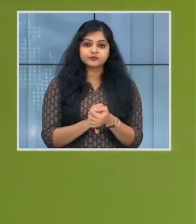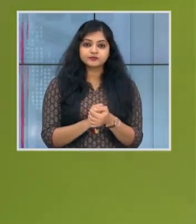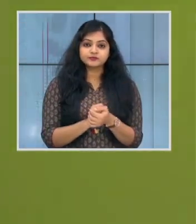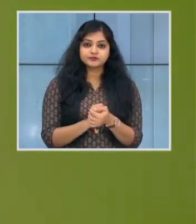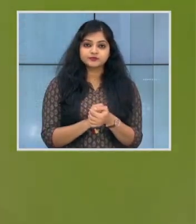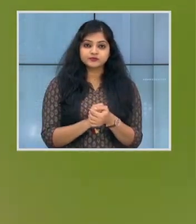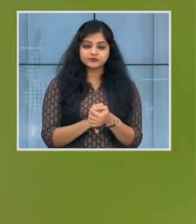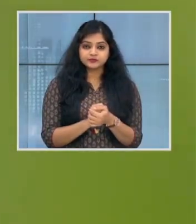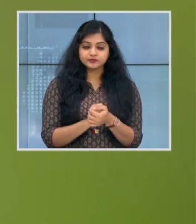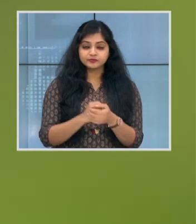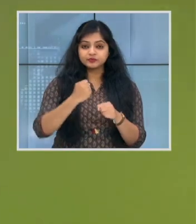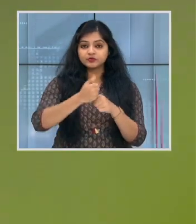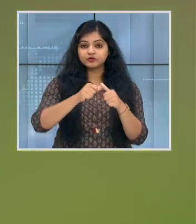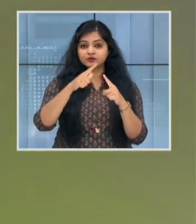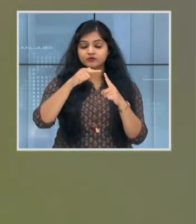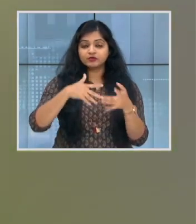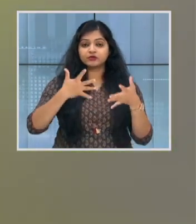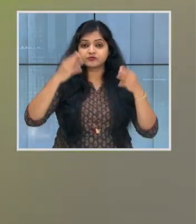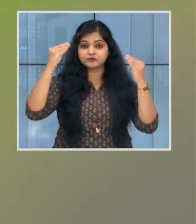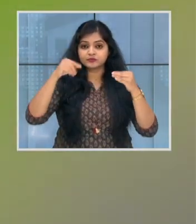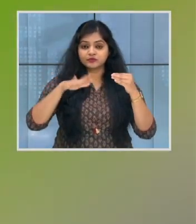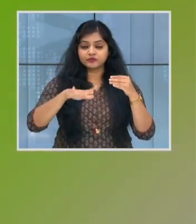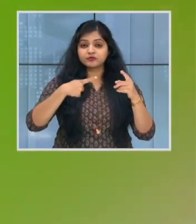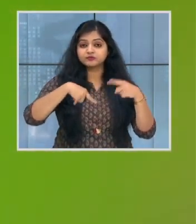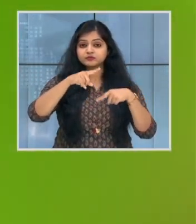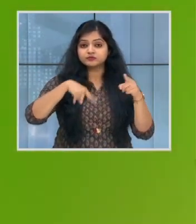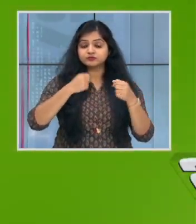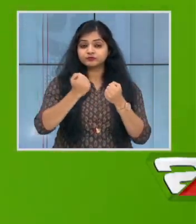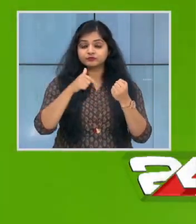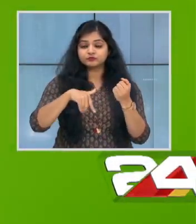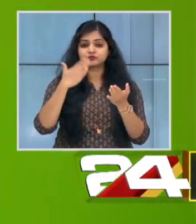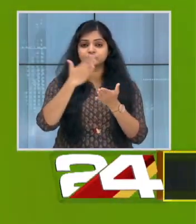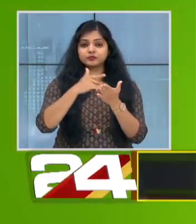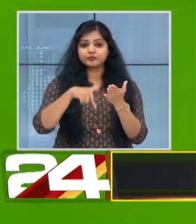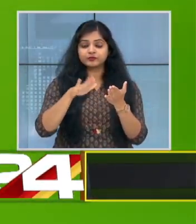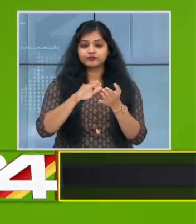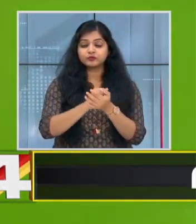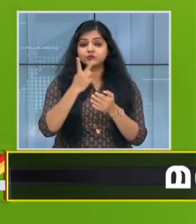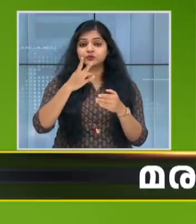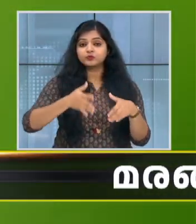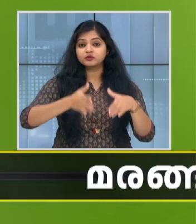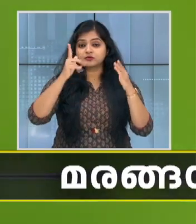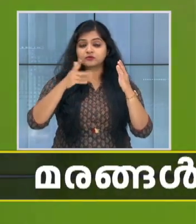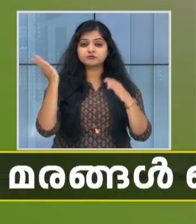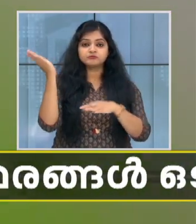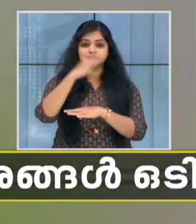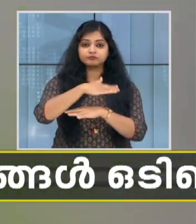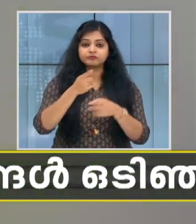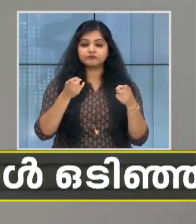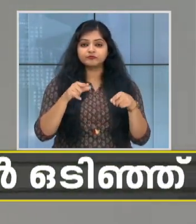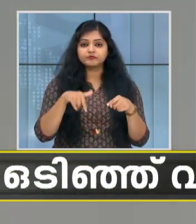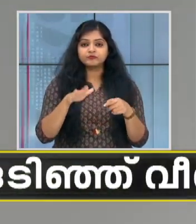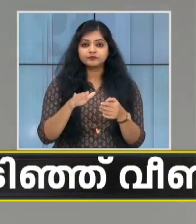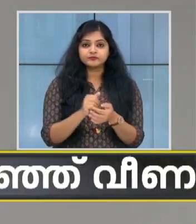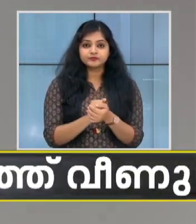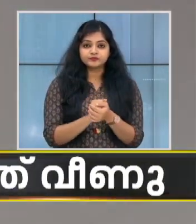ശ്യാംകുമാറാണ് വിവരങ്ങൾ പങ്കുവച്ചത്. ഗവി മേഖലയിൽ കനത്ത മഴയുണ്ട്. ഇപ്പോൾ അങ്ങോട്ടുള്ള ഗതാഗതം തടസ്സപ്പെട്ടിരിക്കുകയാണ്. രണ്ട് മരങ്ങൾ കടപുഴകി വീണിട്ടുമുണ്ട്